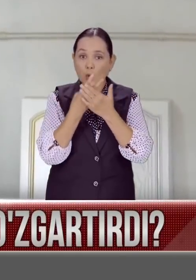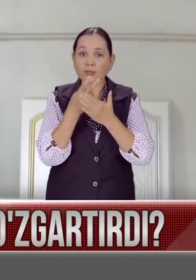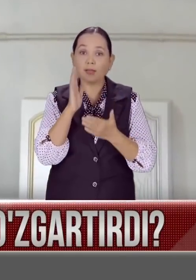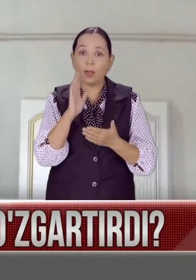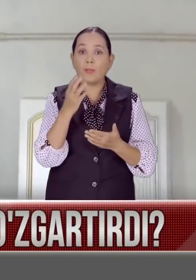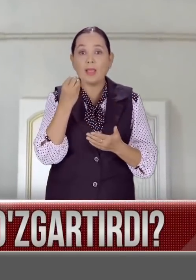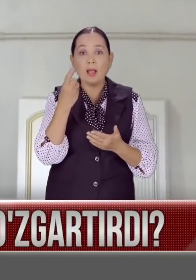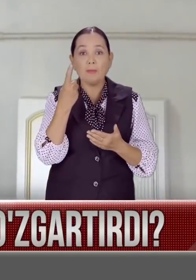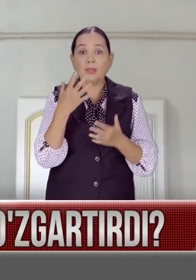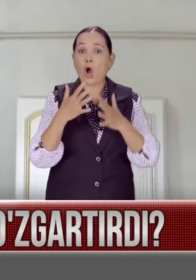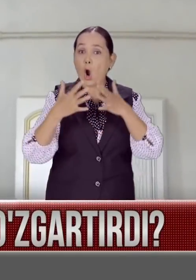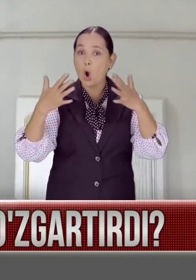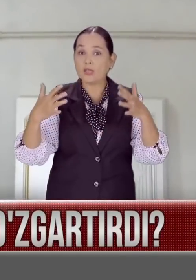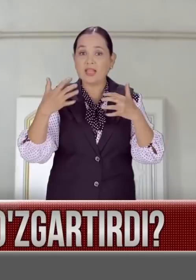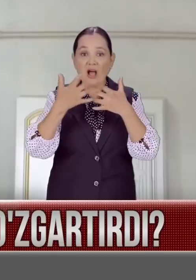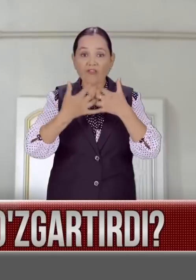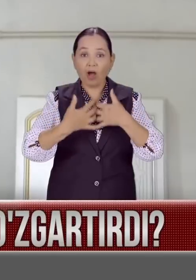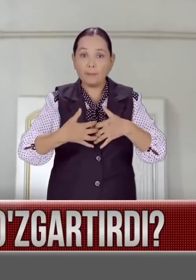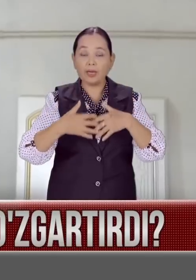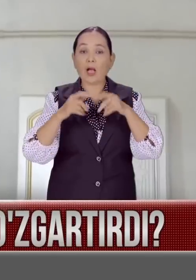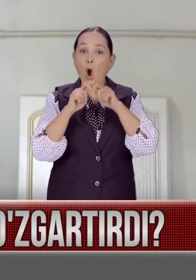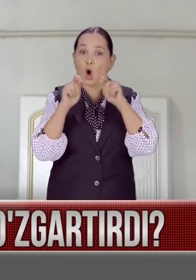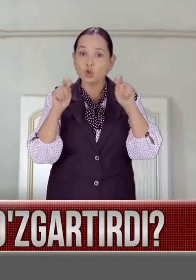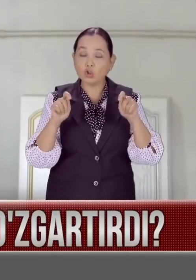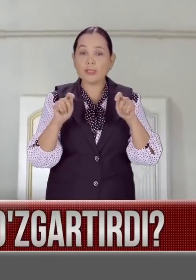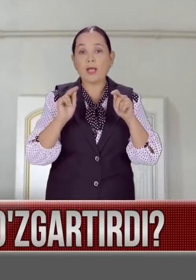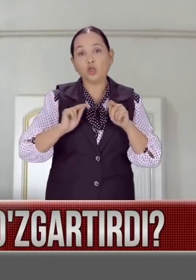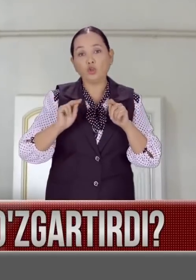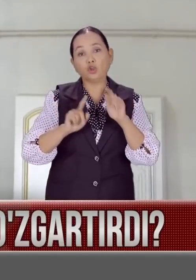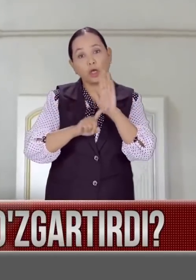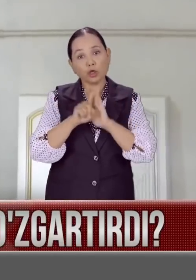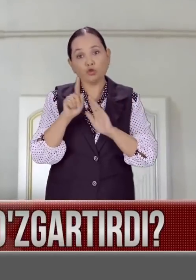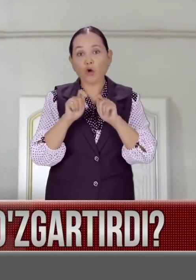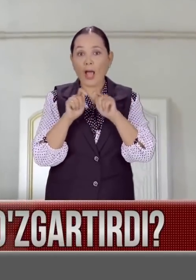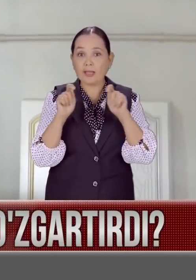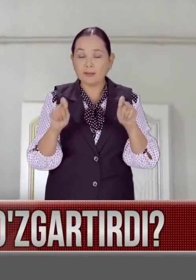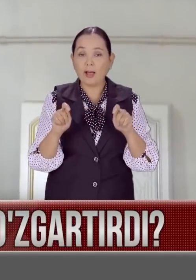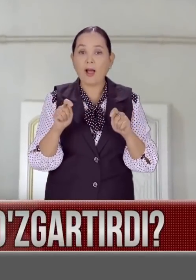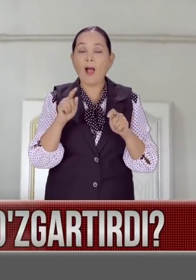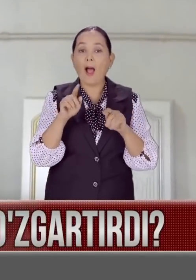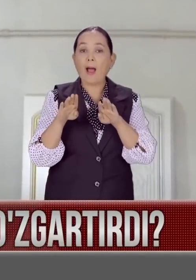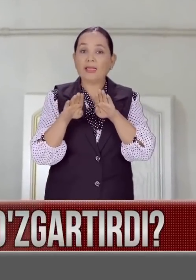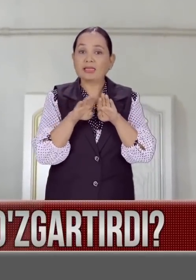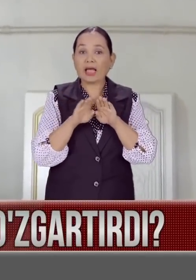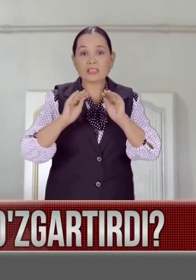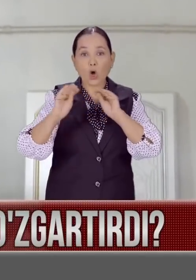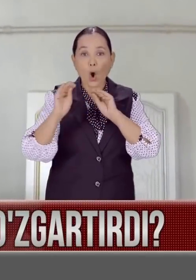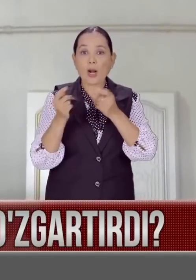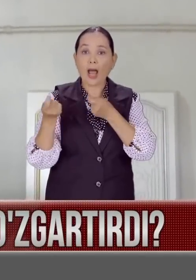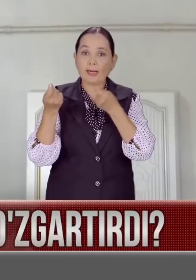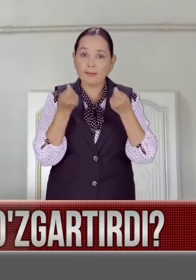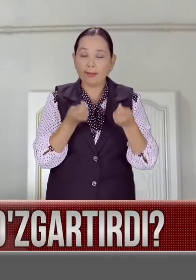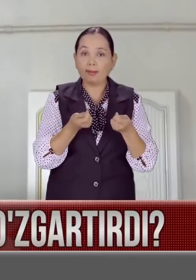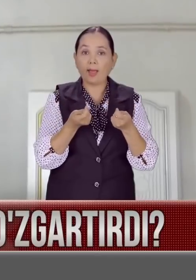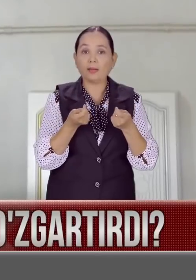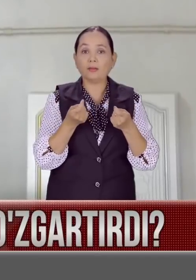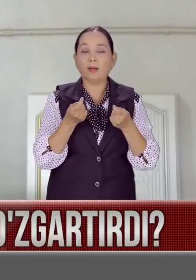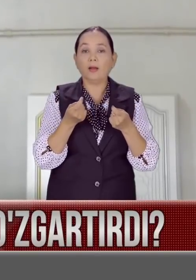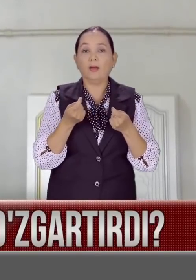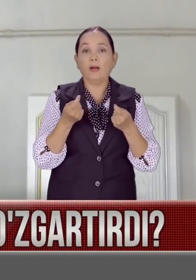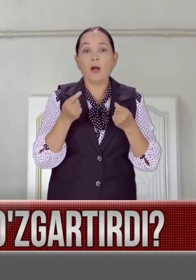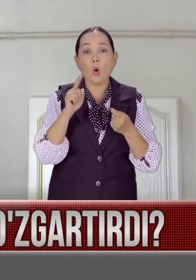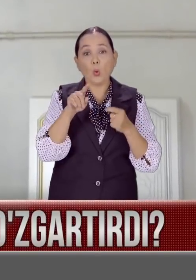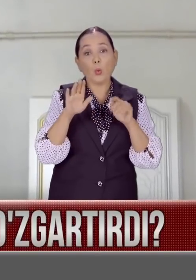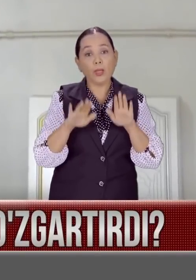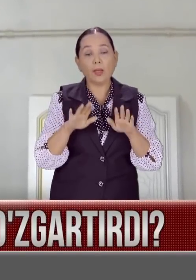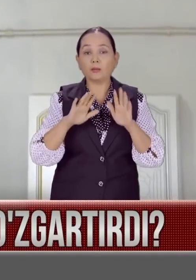ko'rsataman. Yana bitta katta fabrika u yer ham ochildi. Ishga tushyapti. Ana dastgohlari kelgan, o'rnatilyapti.